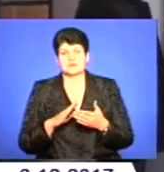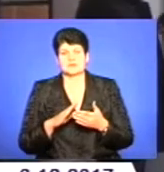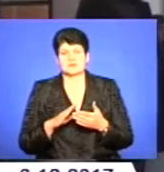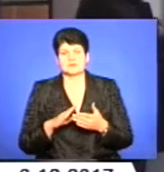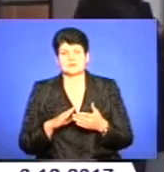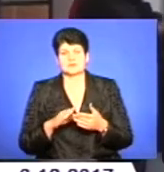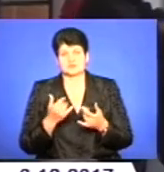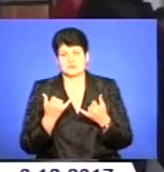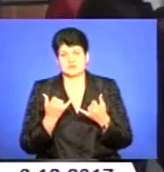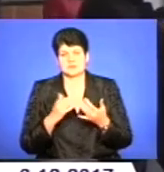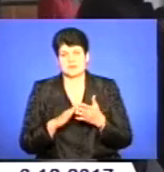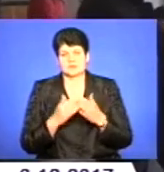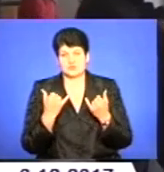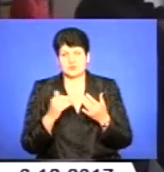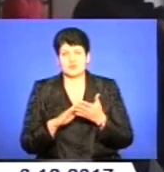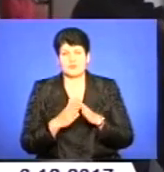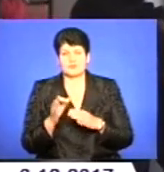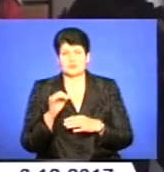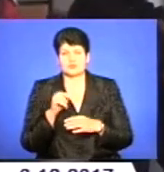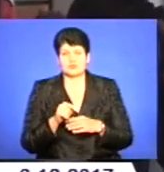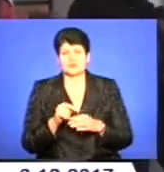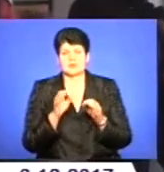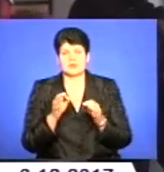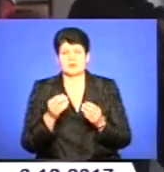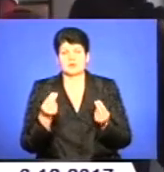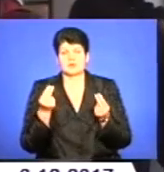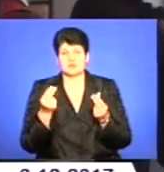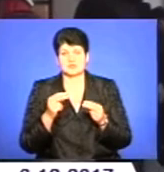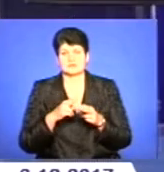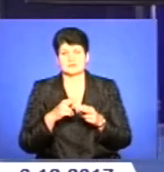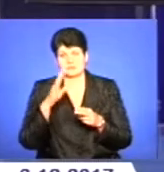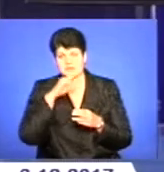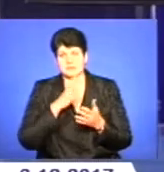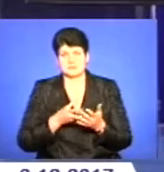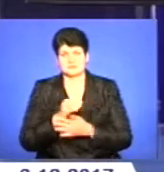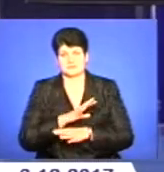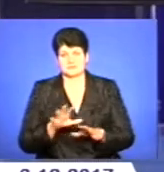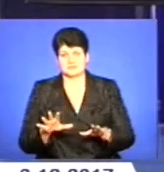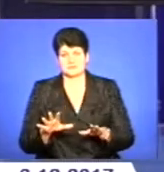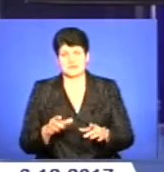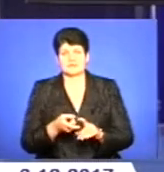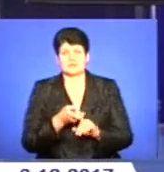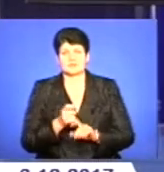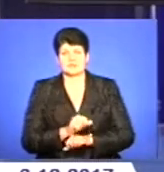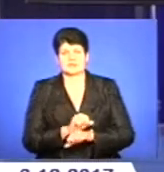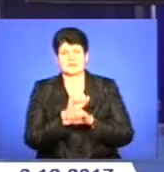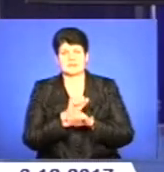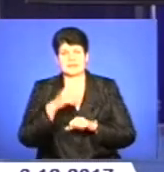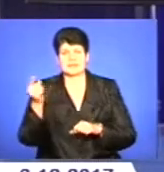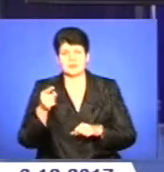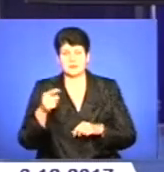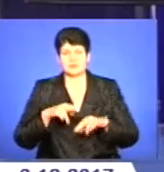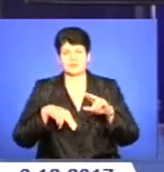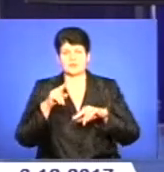саме сьогодні. Ми домовились про те, що жодних коштів батьків відшкодовувати не будуть. Попри протести тернополян, будівництво на